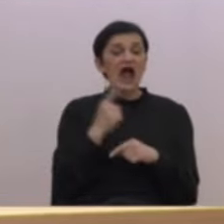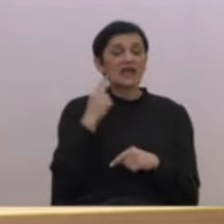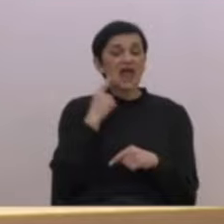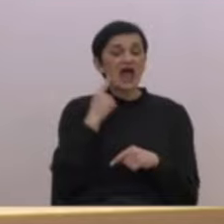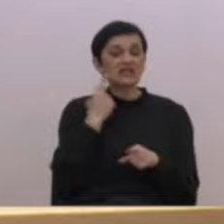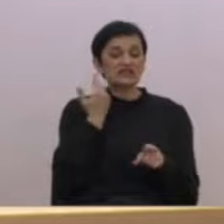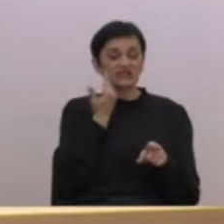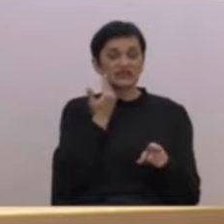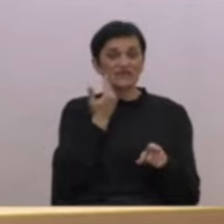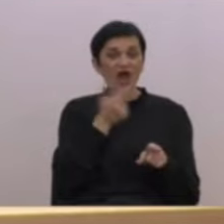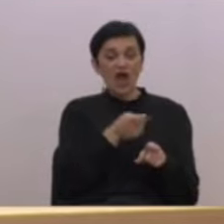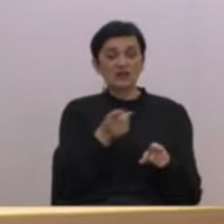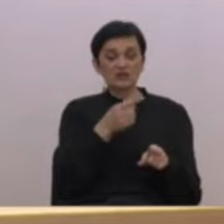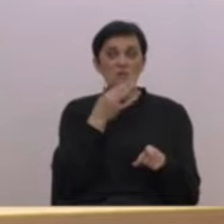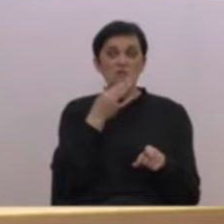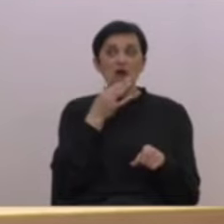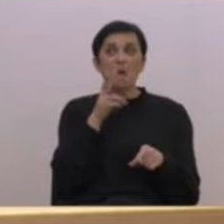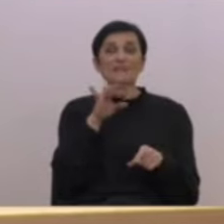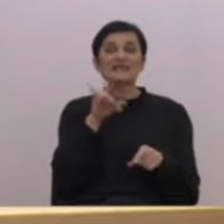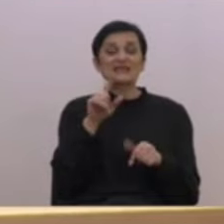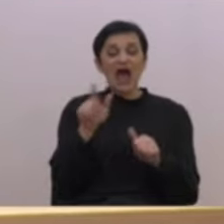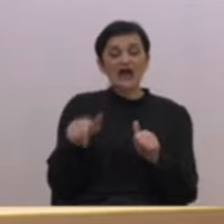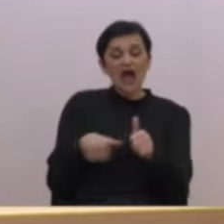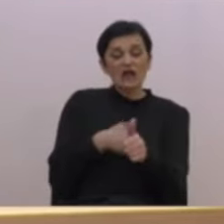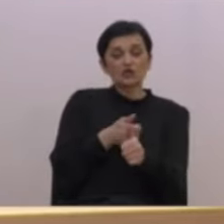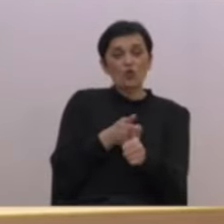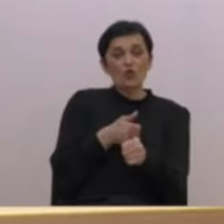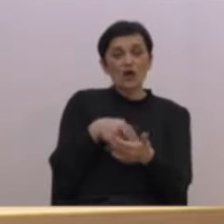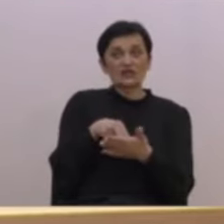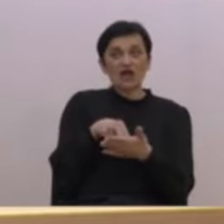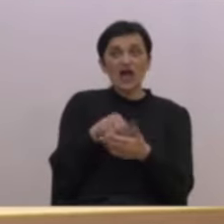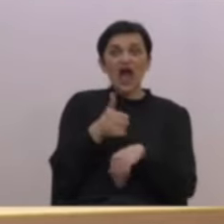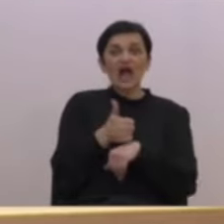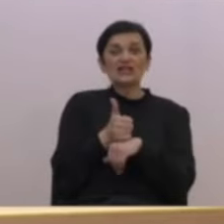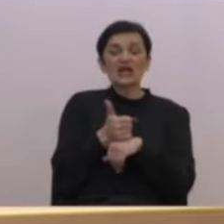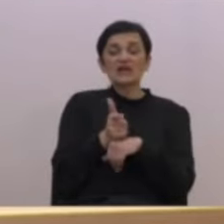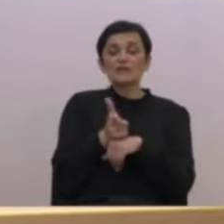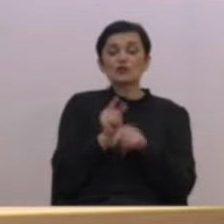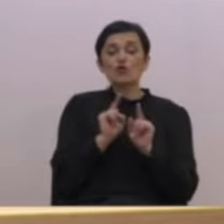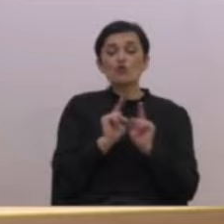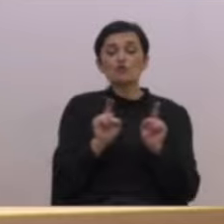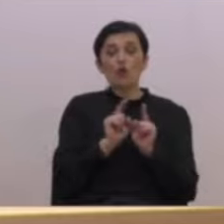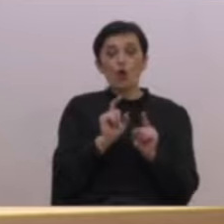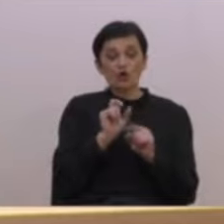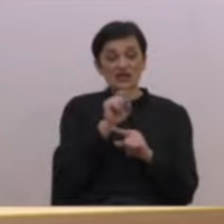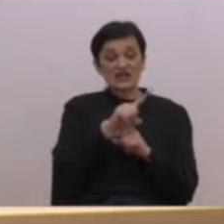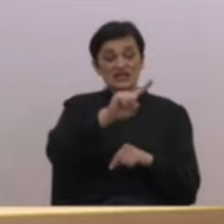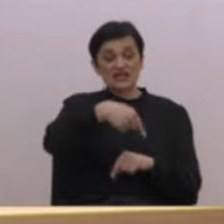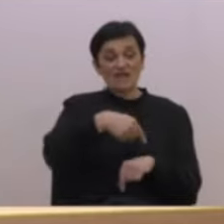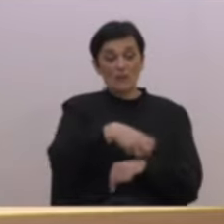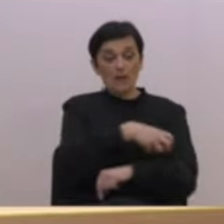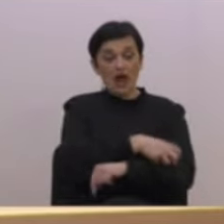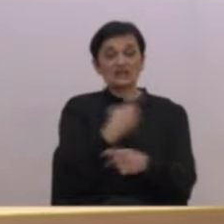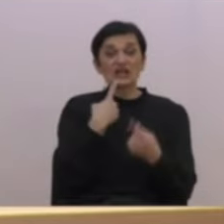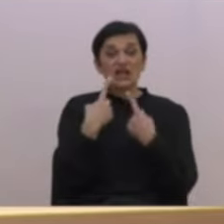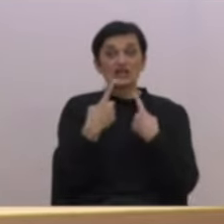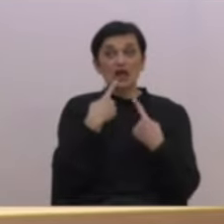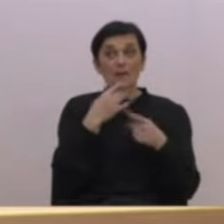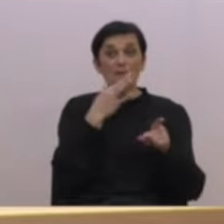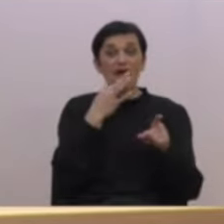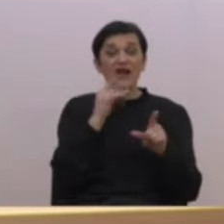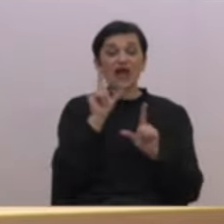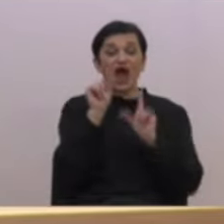მე ამოუდგებიან მდინარეზის უკან ნოემალებიან LGBT პროპაგანდაზე ცოტა გავალებთ პარტია ლაპარაკს და რომ